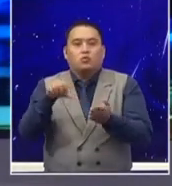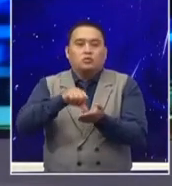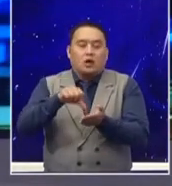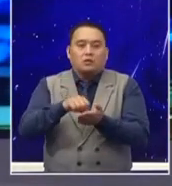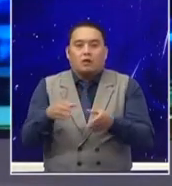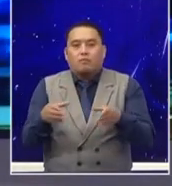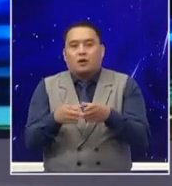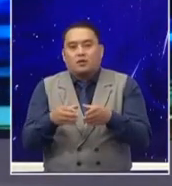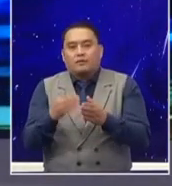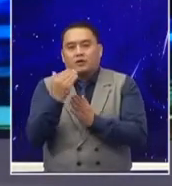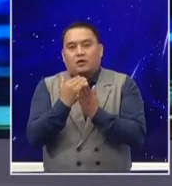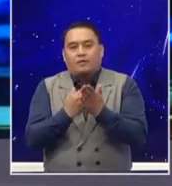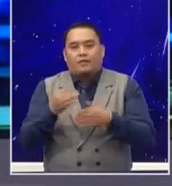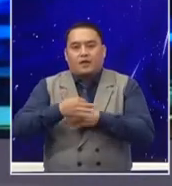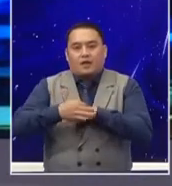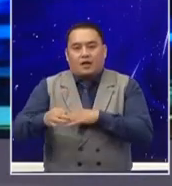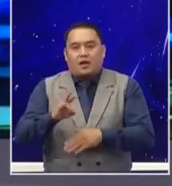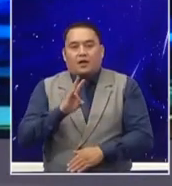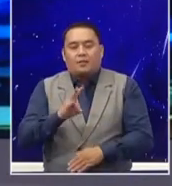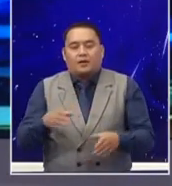по партийному списку городского филиала партии.